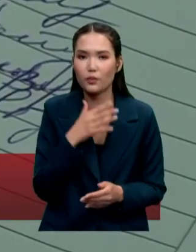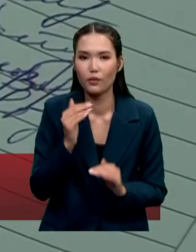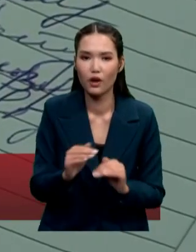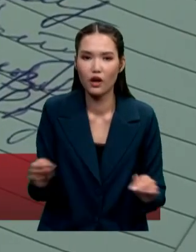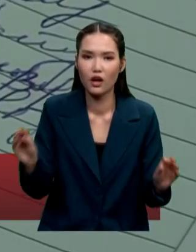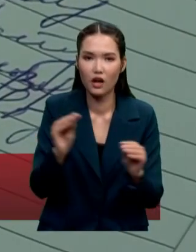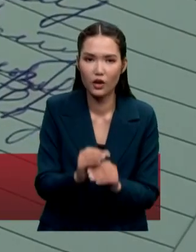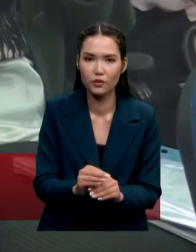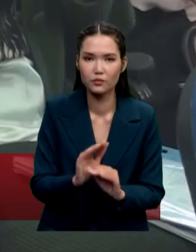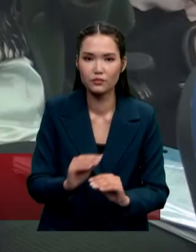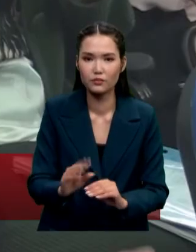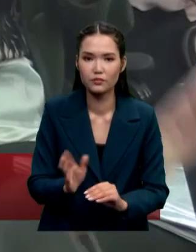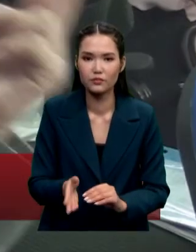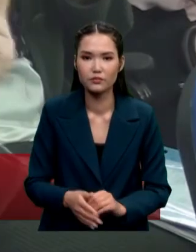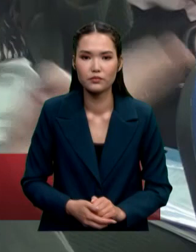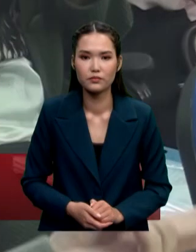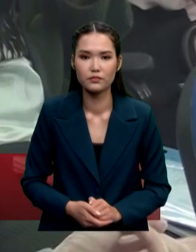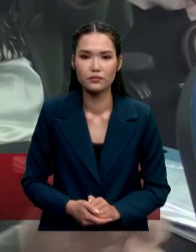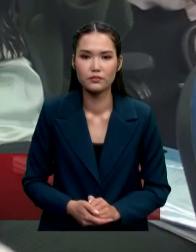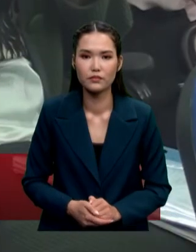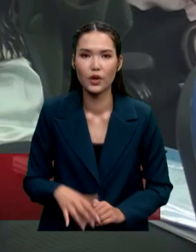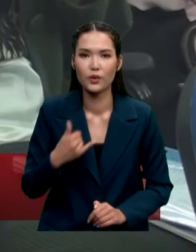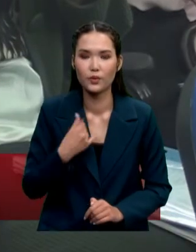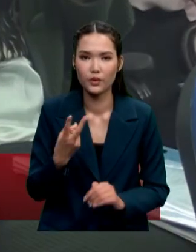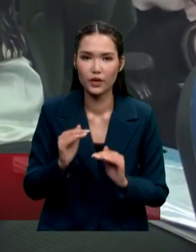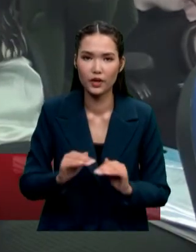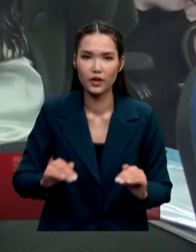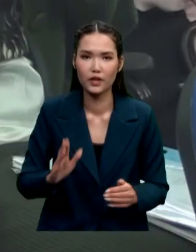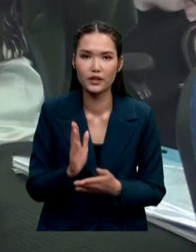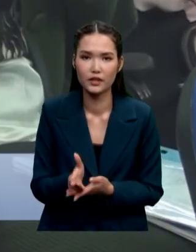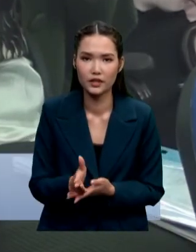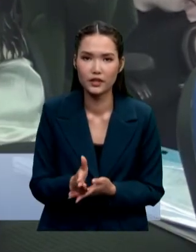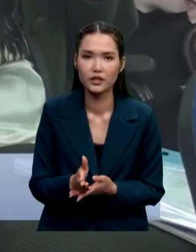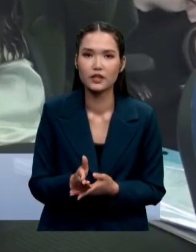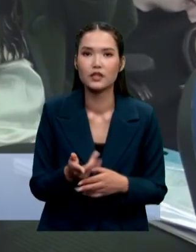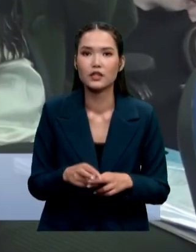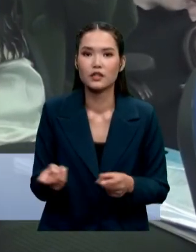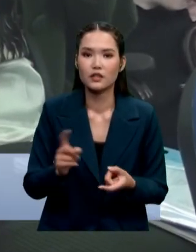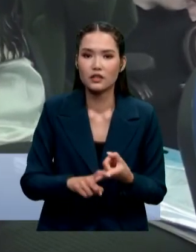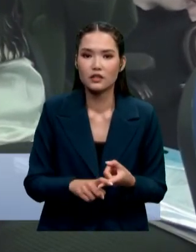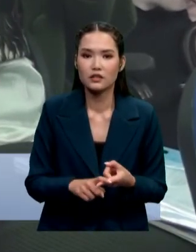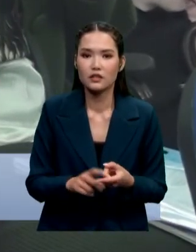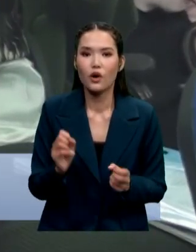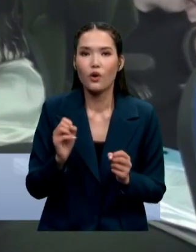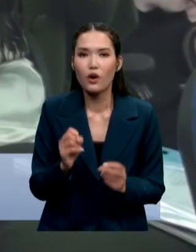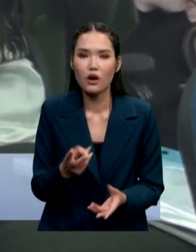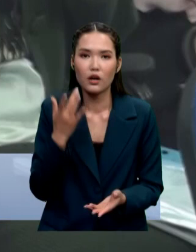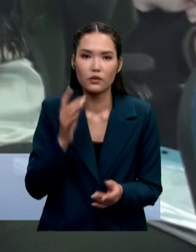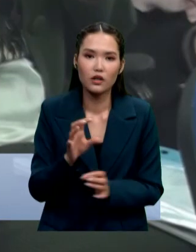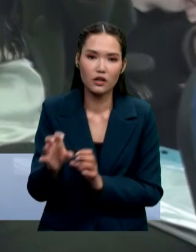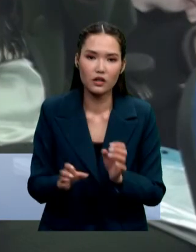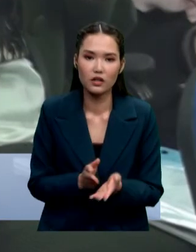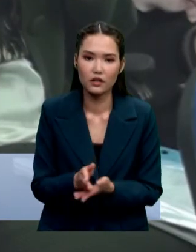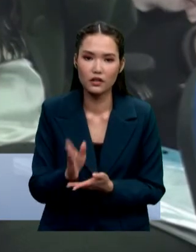да қарасы қалың. Менде екі бала, біреуі ересек, оны қалдырып кеттім көршіге. Едіген масқара қымбаттап кетті.